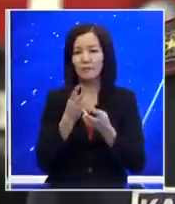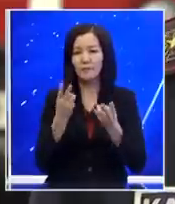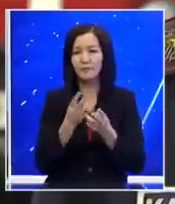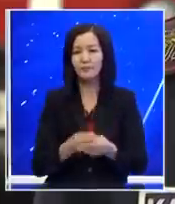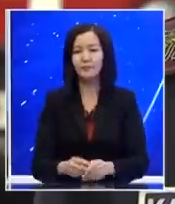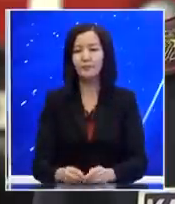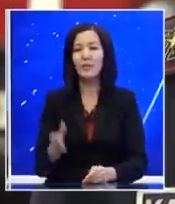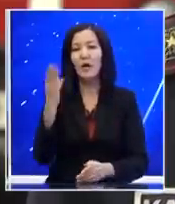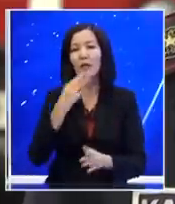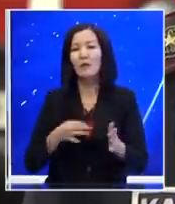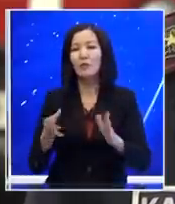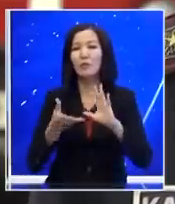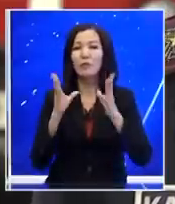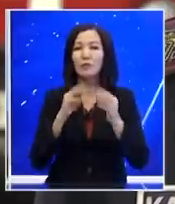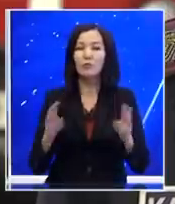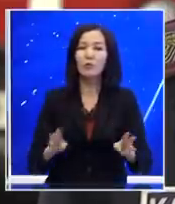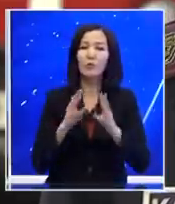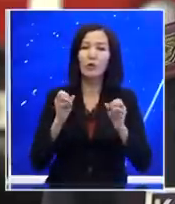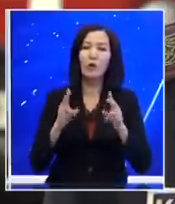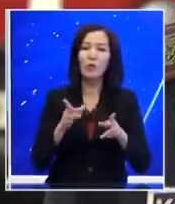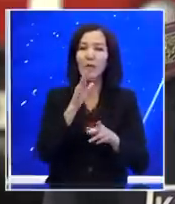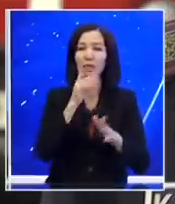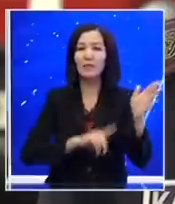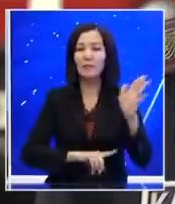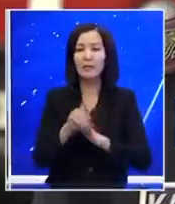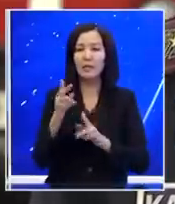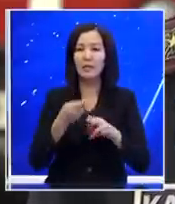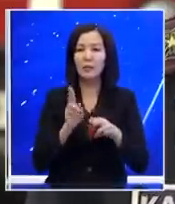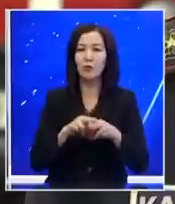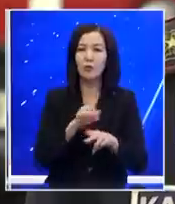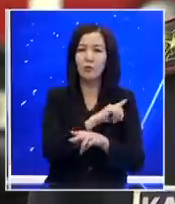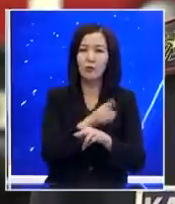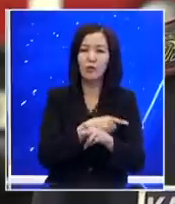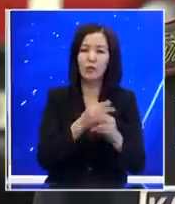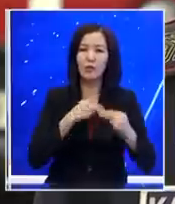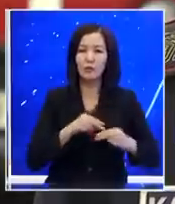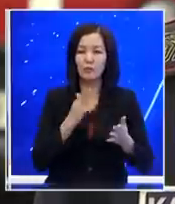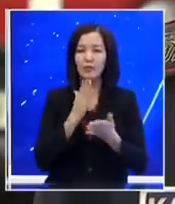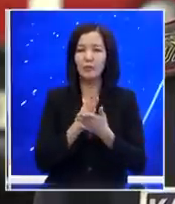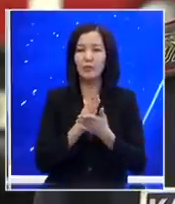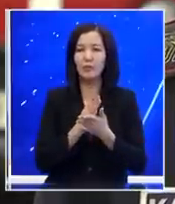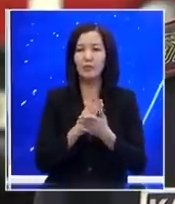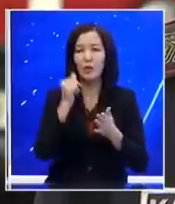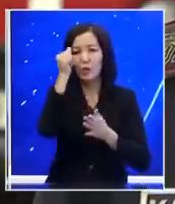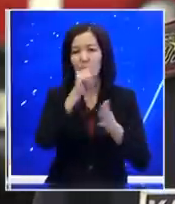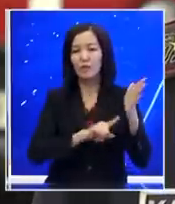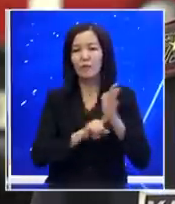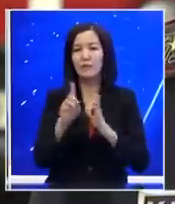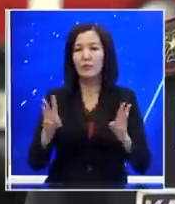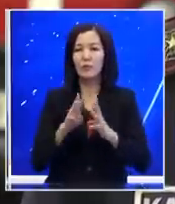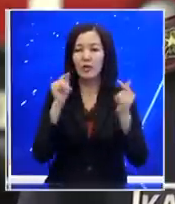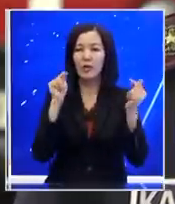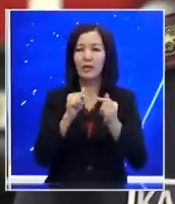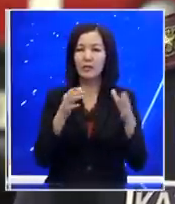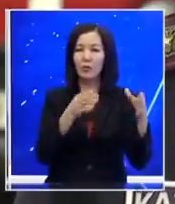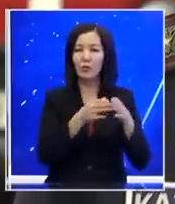26 марта Алматы облысы аумағында өрт қауіпті кезең басталды. Сол себепті біз күшейтілген режимде жұмыс істеп жатырмыз. Жыл басынан бері өртке қарсы